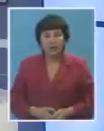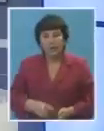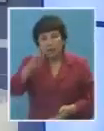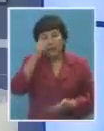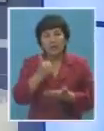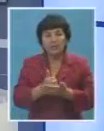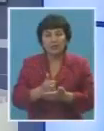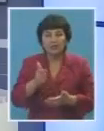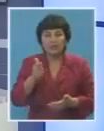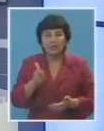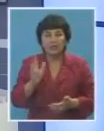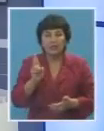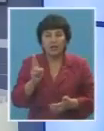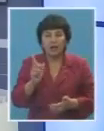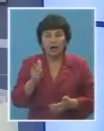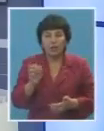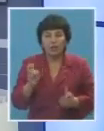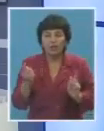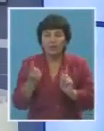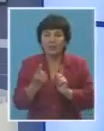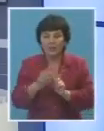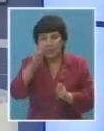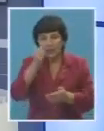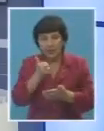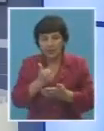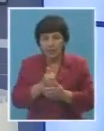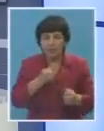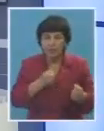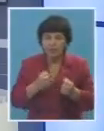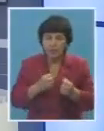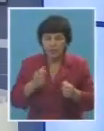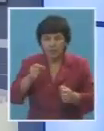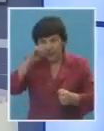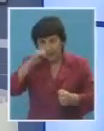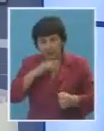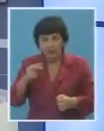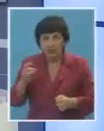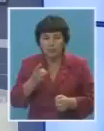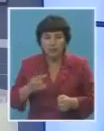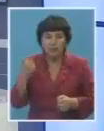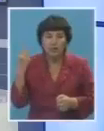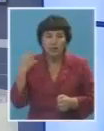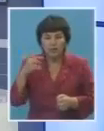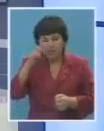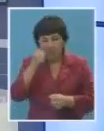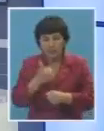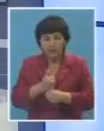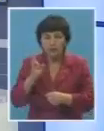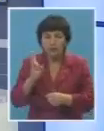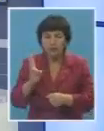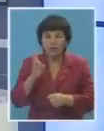Мемлекет басшысы Геннадий Головкинмен кездесті. Елбасы даңқты боксшыны Қазақстан Республикасының тұңғыш президенті елбасы Нұрсұлтан